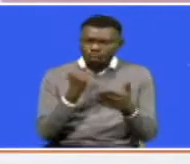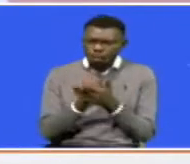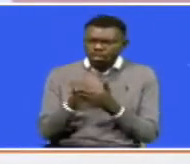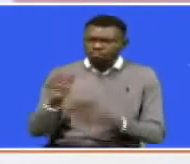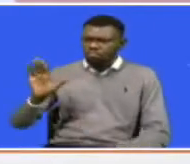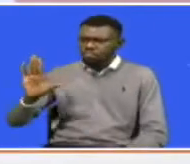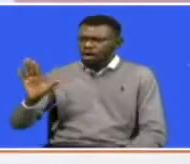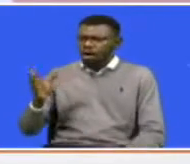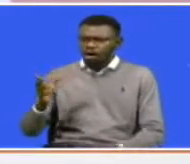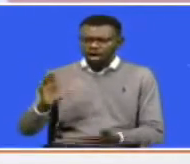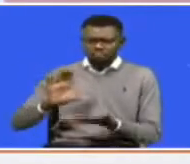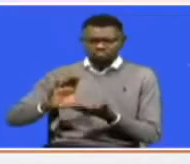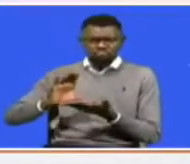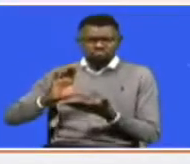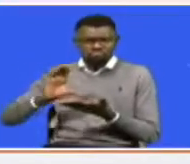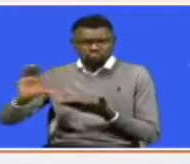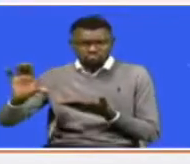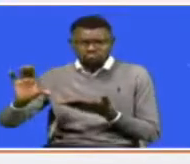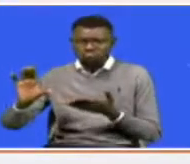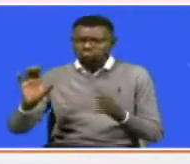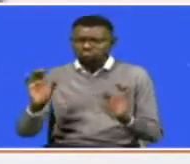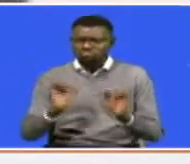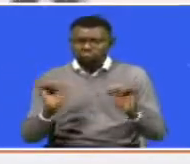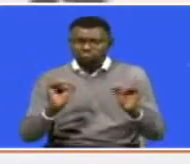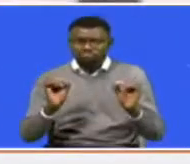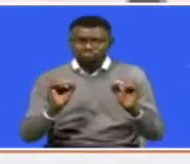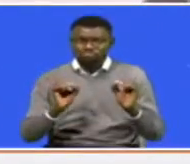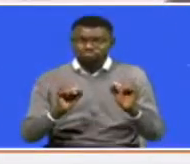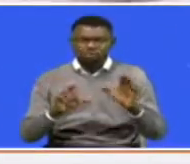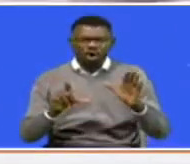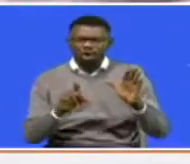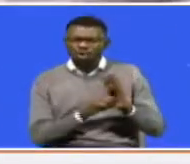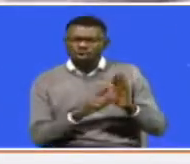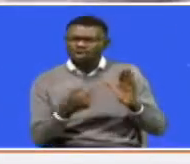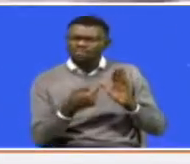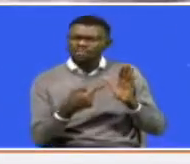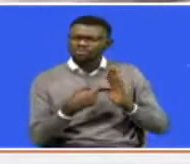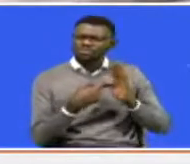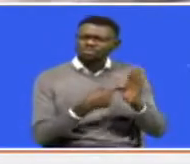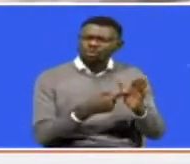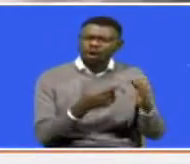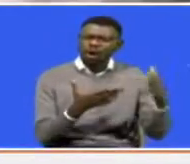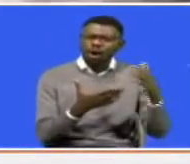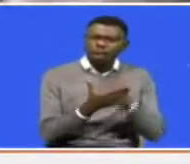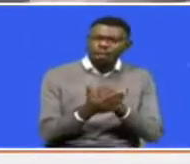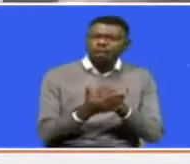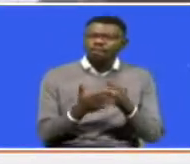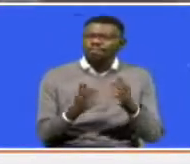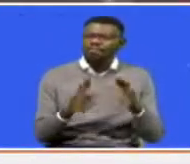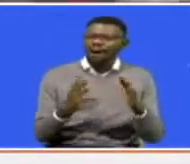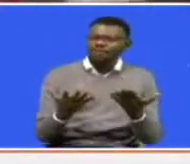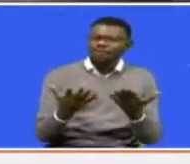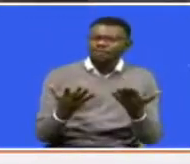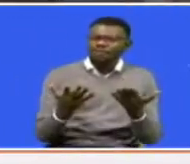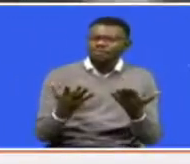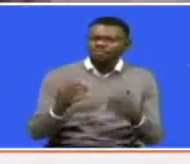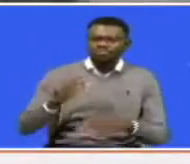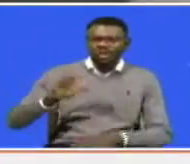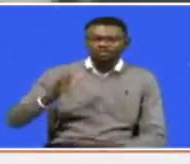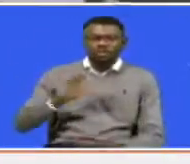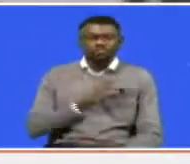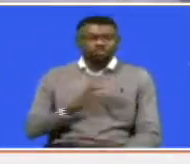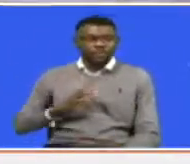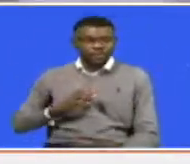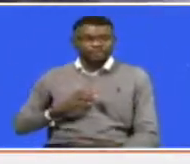ambayo tutaipatia pesa mingi. What does the law say about these appointments of persons to serve on the county executive committee?